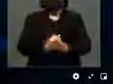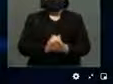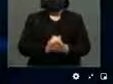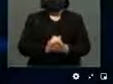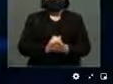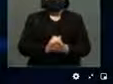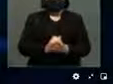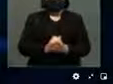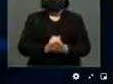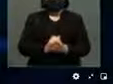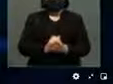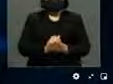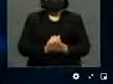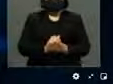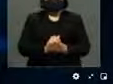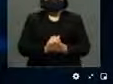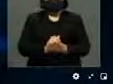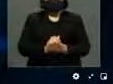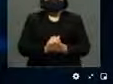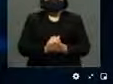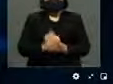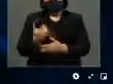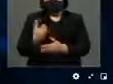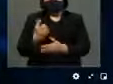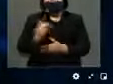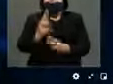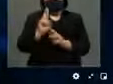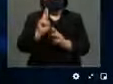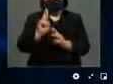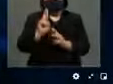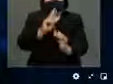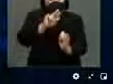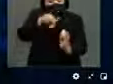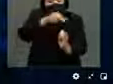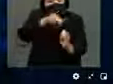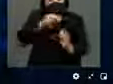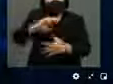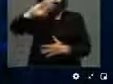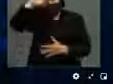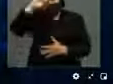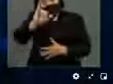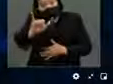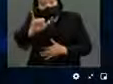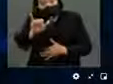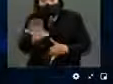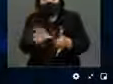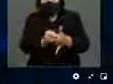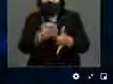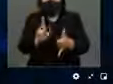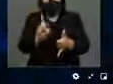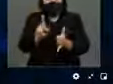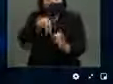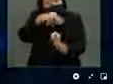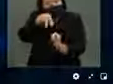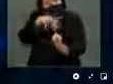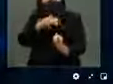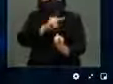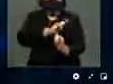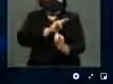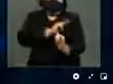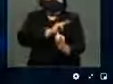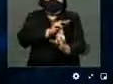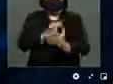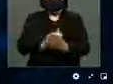ก็ต้องดูแลระมัดระวังตัวสำหรับคนที่ยังไม่ป่วยและคนที่ป่วยแล้วด้วยนะครับมาดู